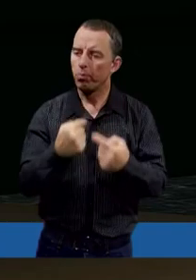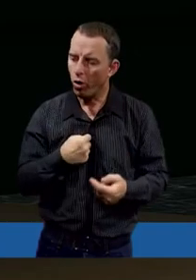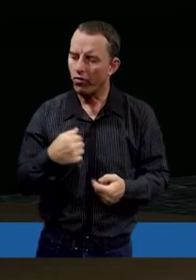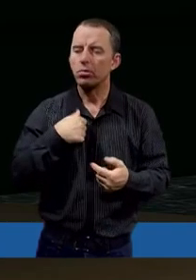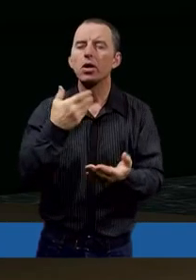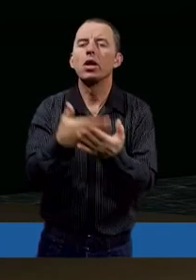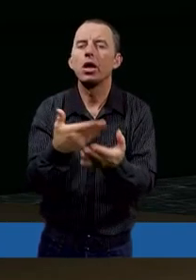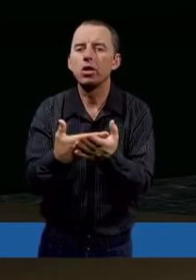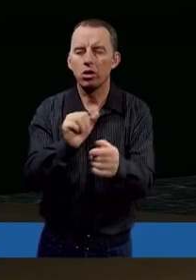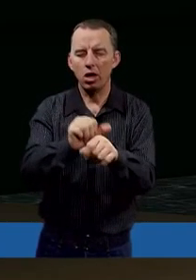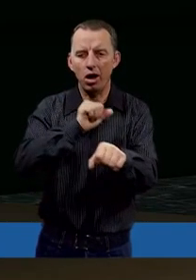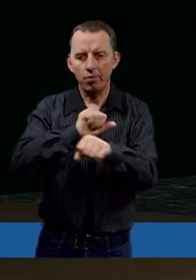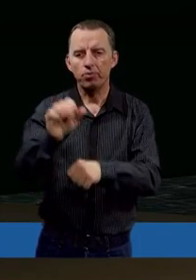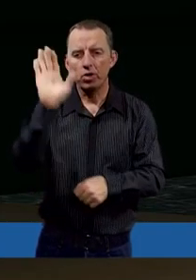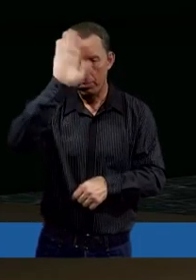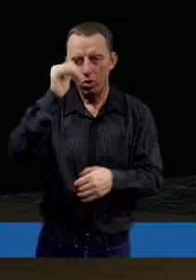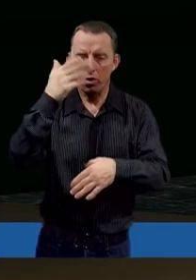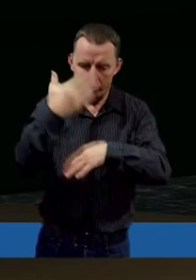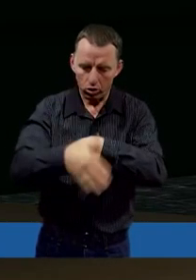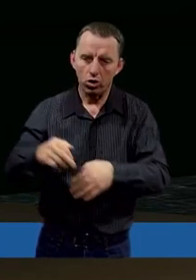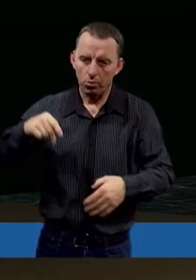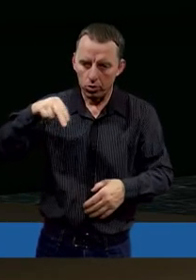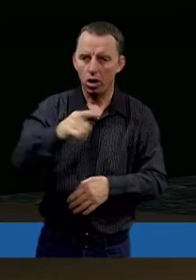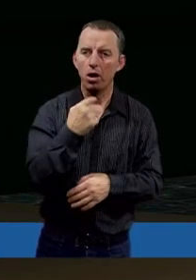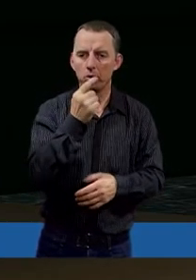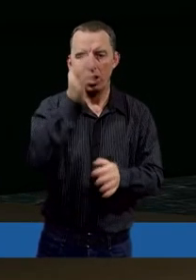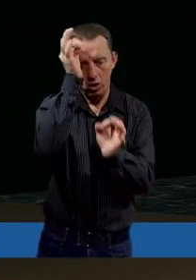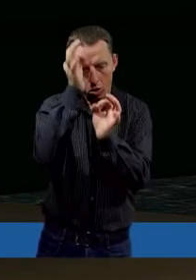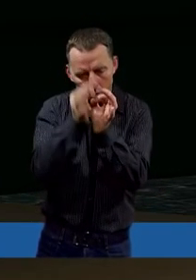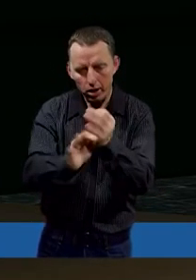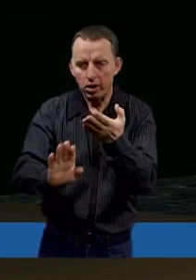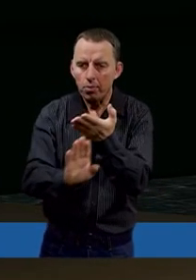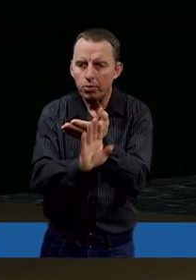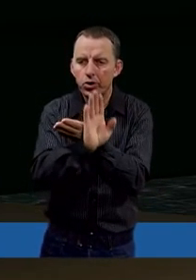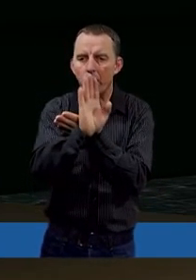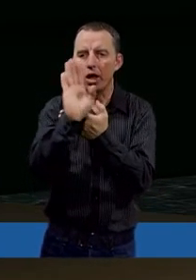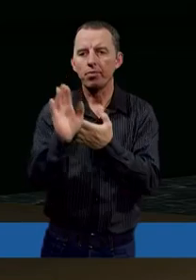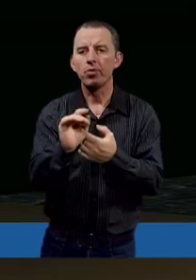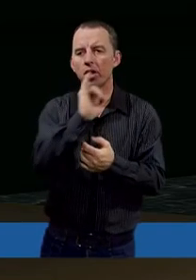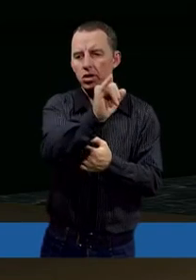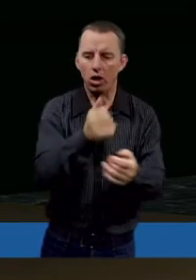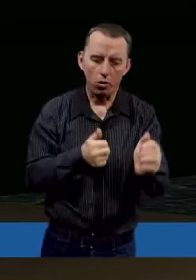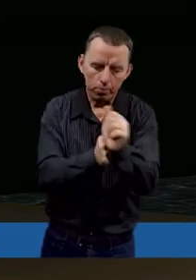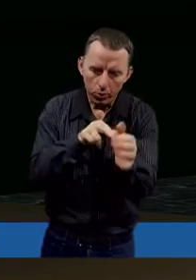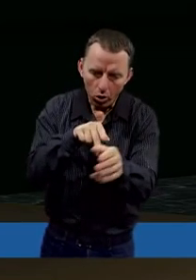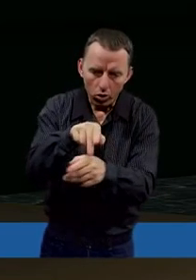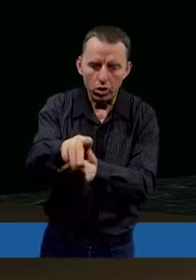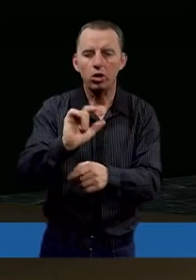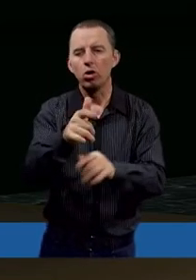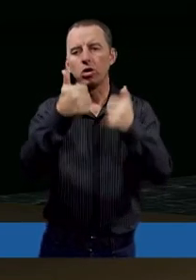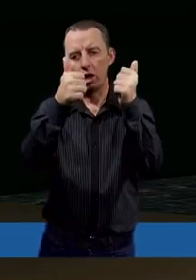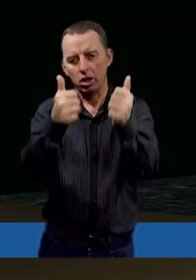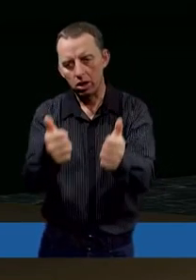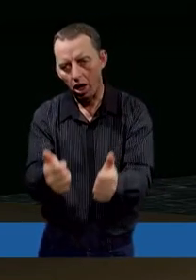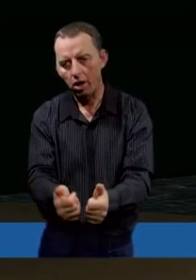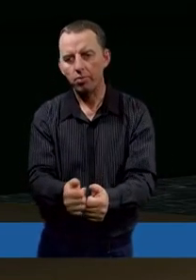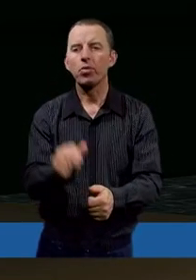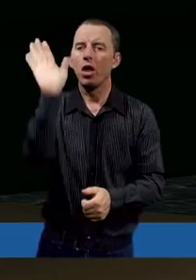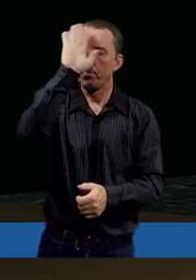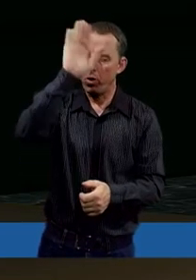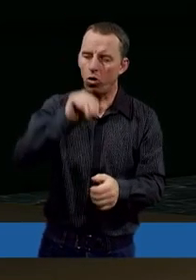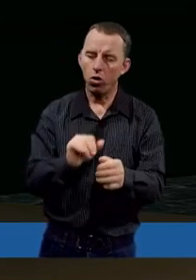dlaczego tak jest? No i w końcu Pan Bóg przychodzi i dokładnie przedstawia mu, przedstawia jego podejście do tego, co się stało,